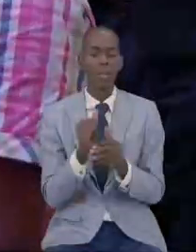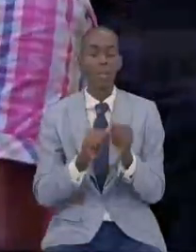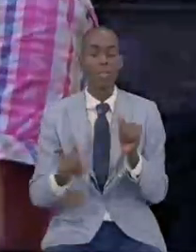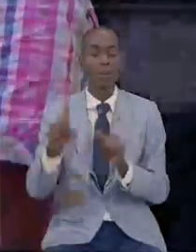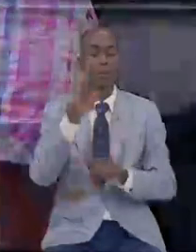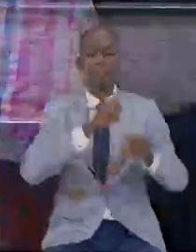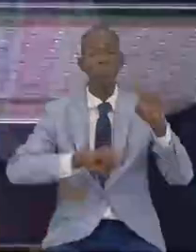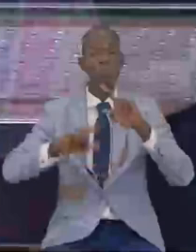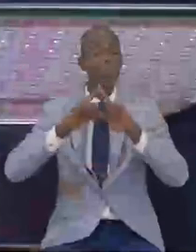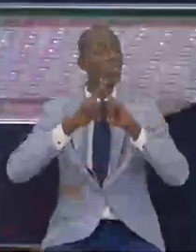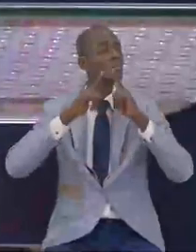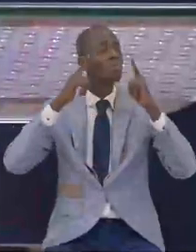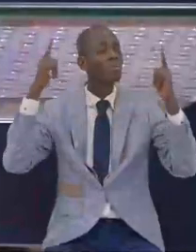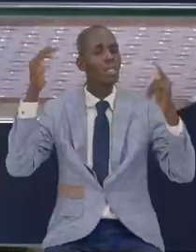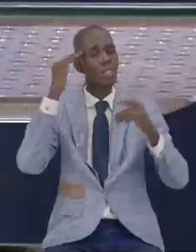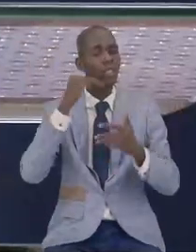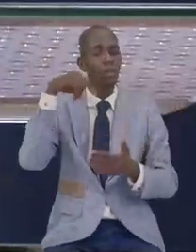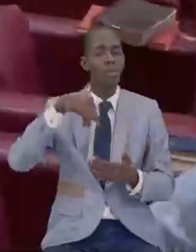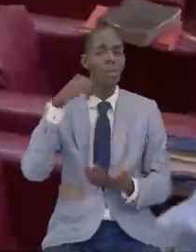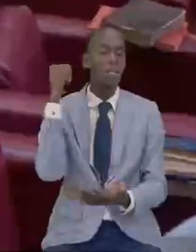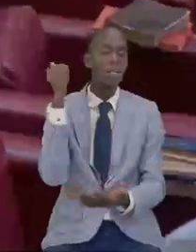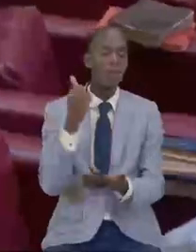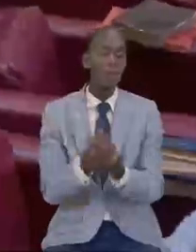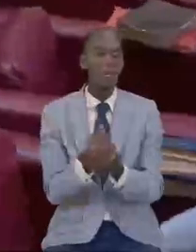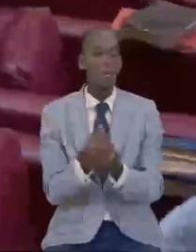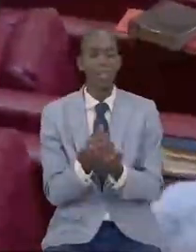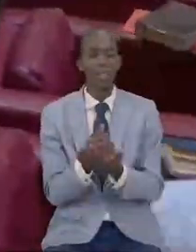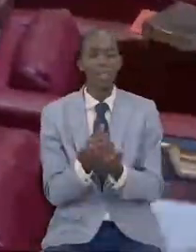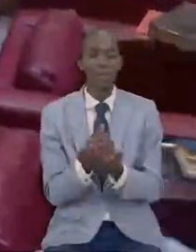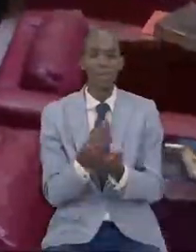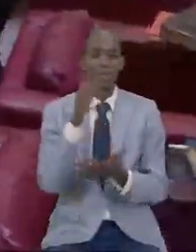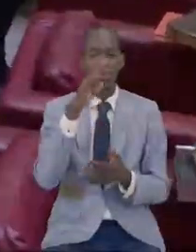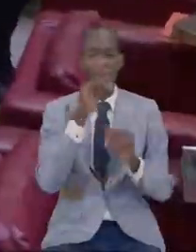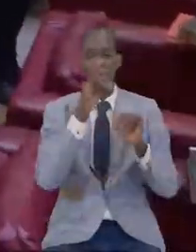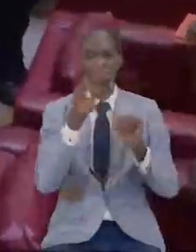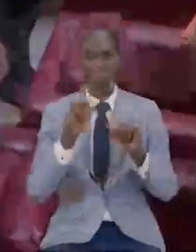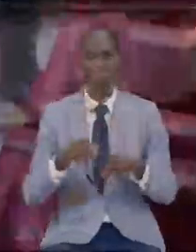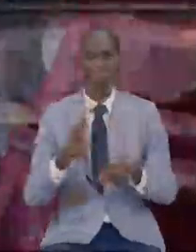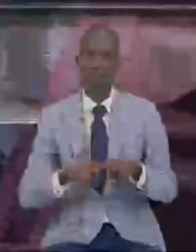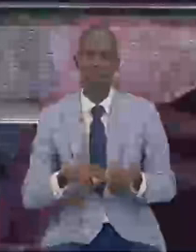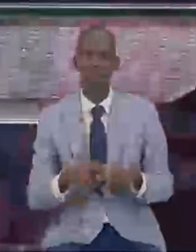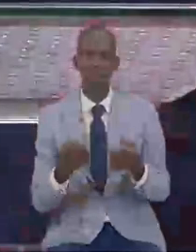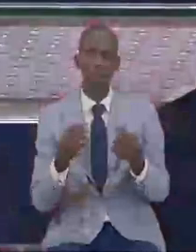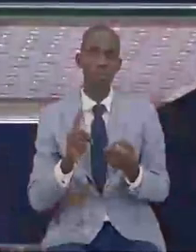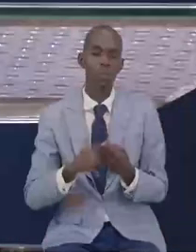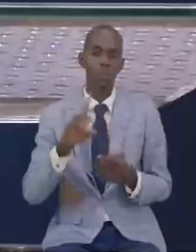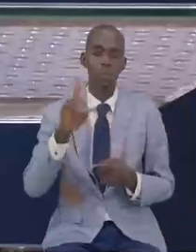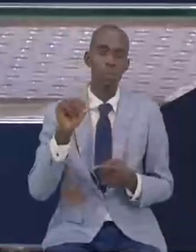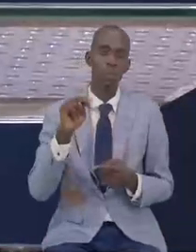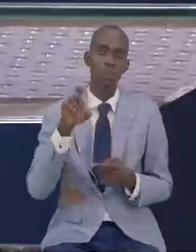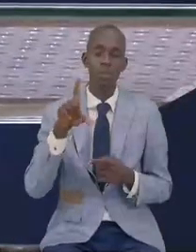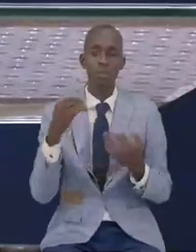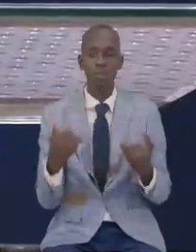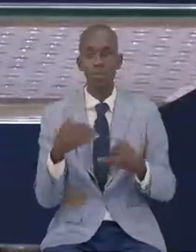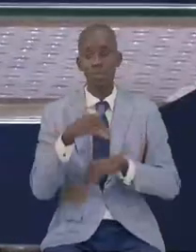le monde dise Amen. Que le Seigneur vous bénisse, asseyez-vous. Nous allons à Daniel